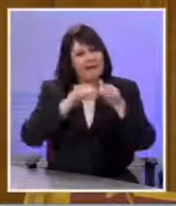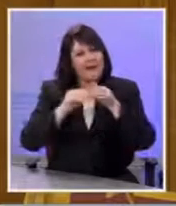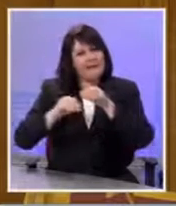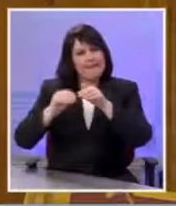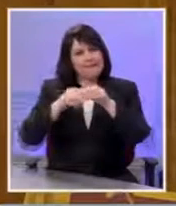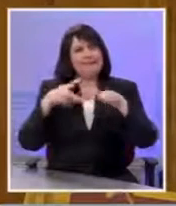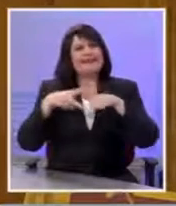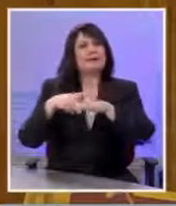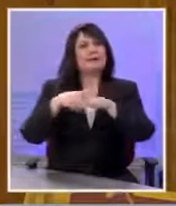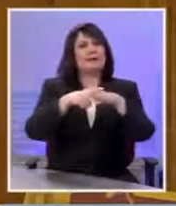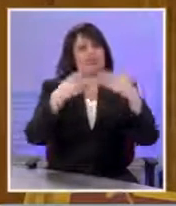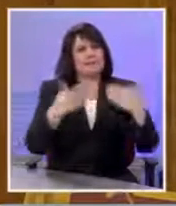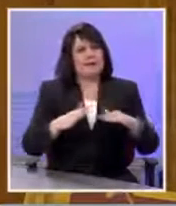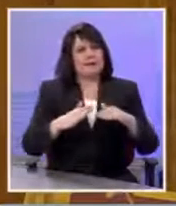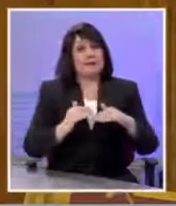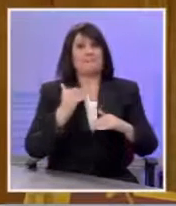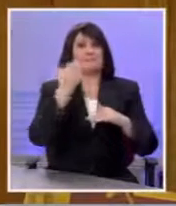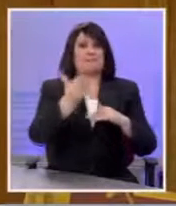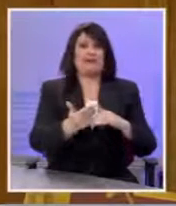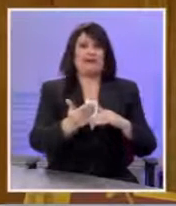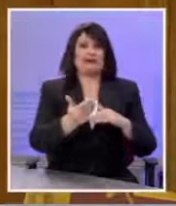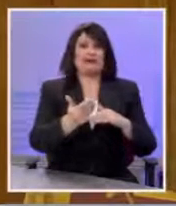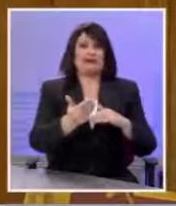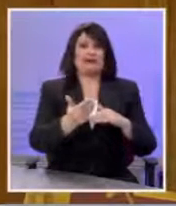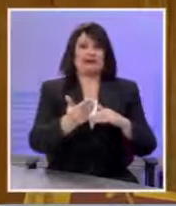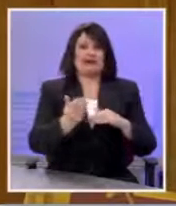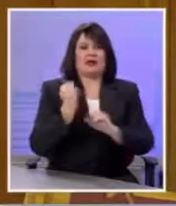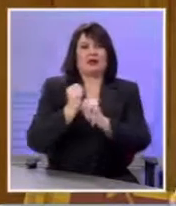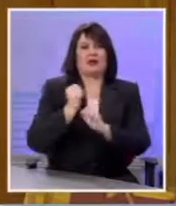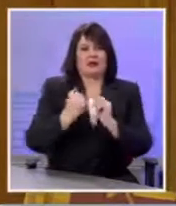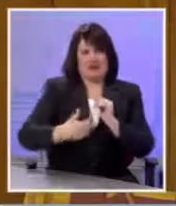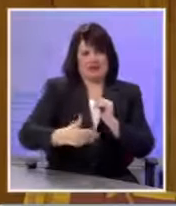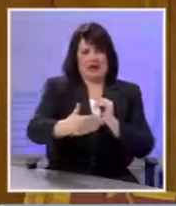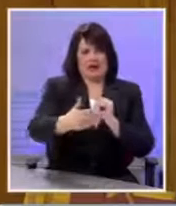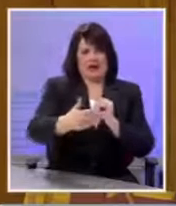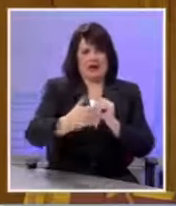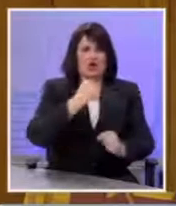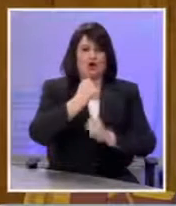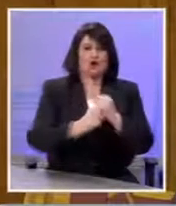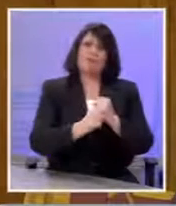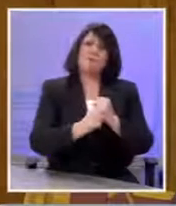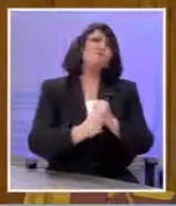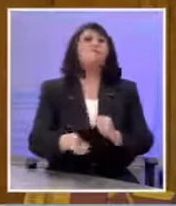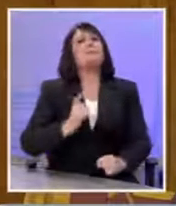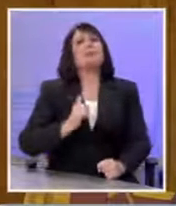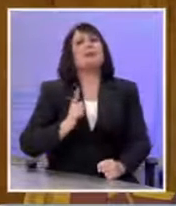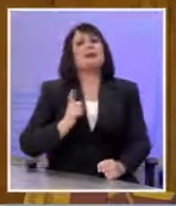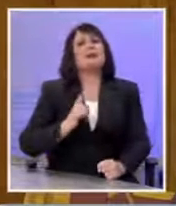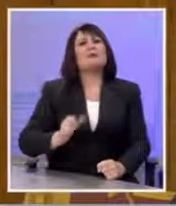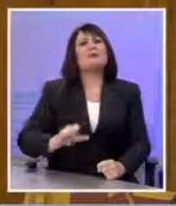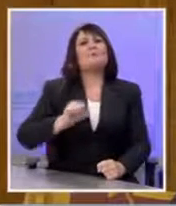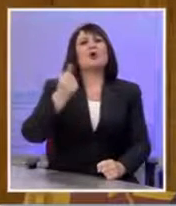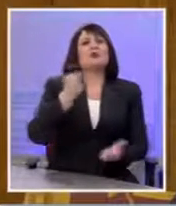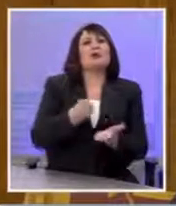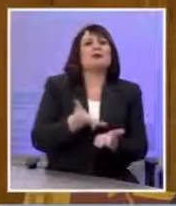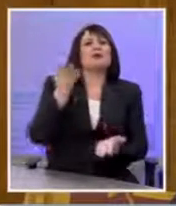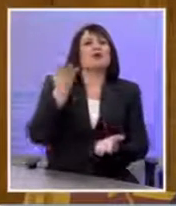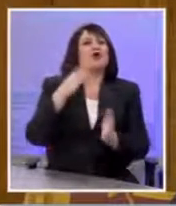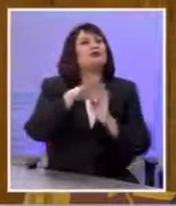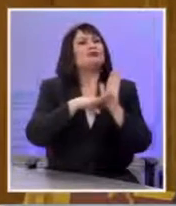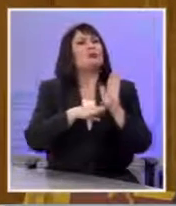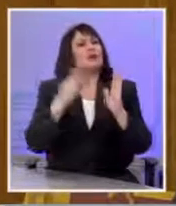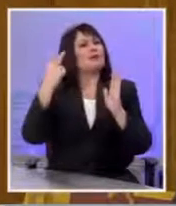τραπεζών, στις αρχές του επόμενου χρόνου, αναμένεται να γίνει η πρώτη αξιολόγηση του